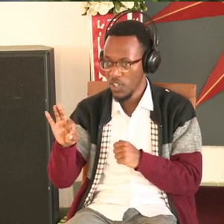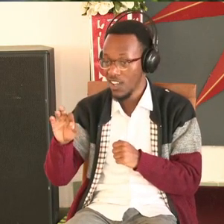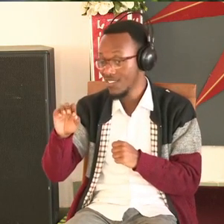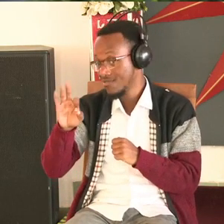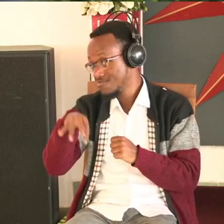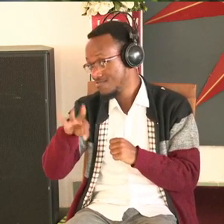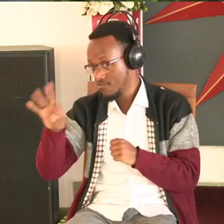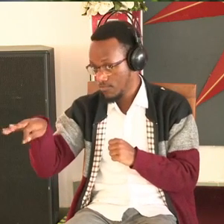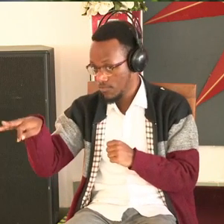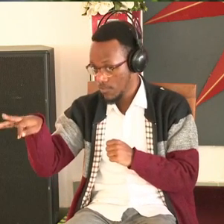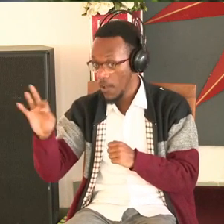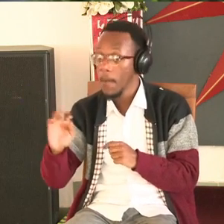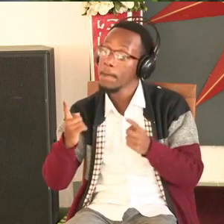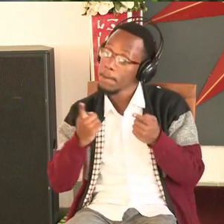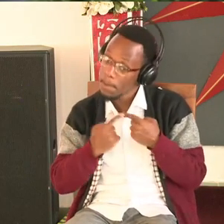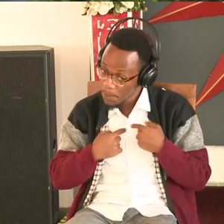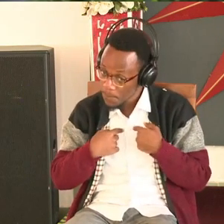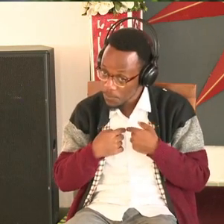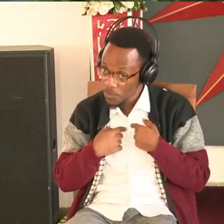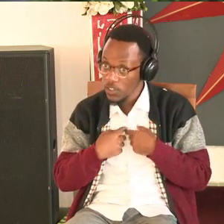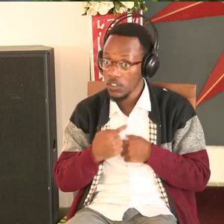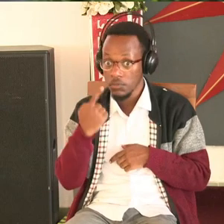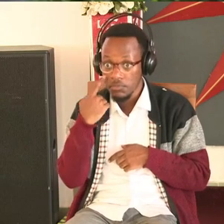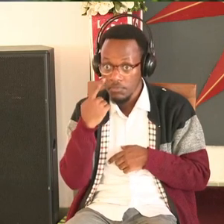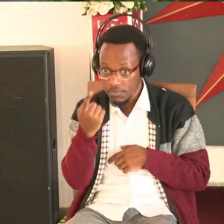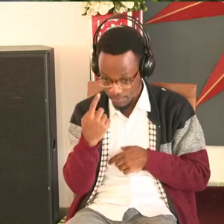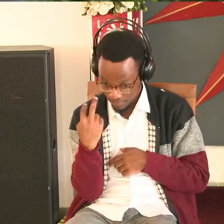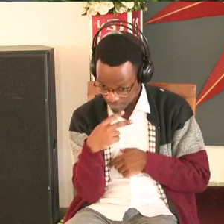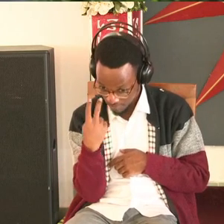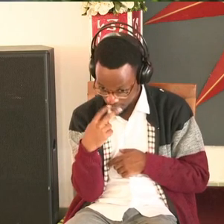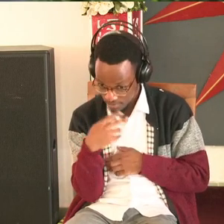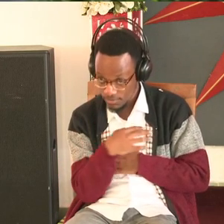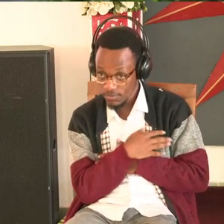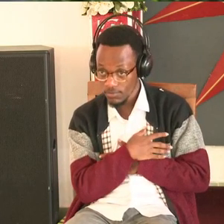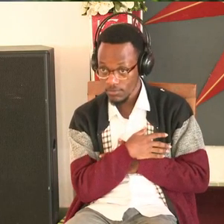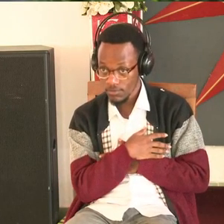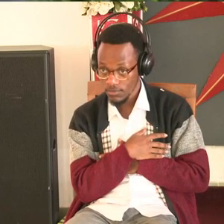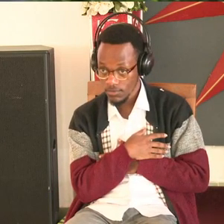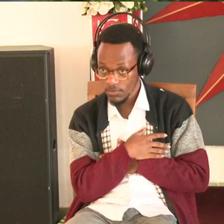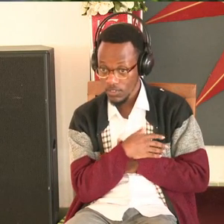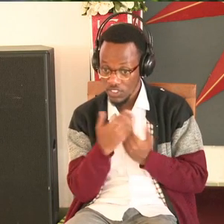1933 njye narabyiboneye kandi turashimira umwami